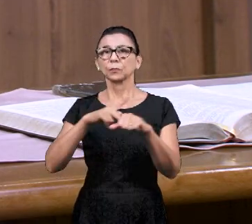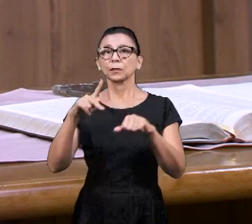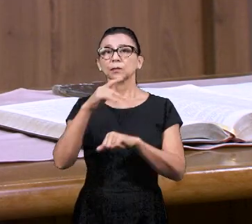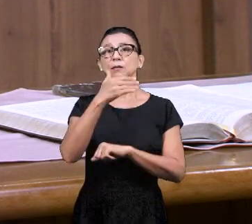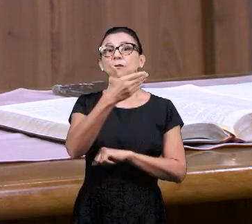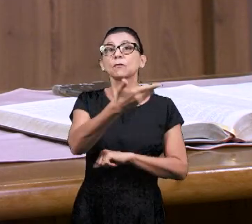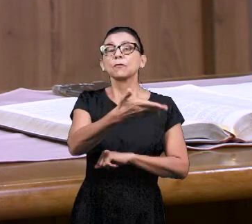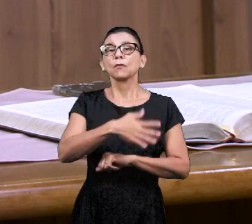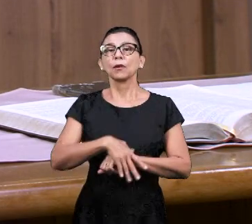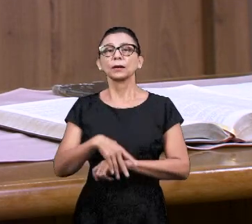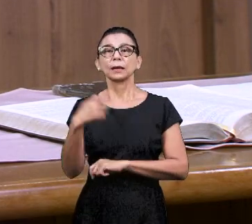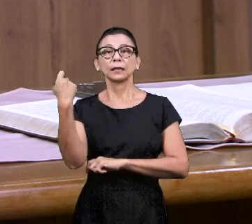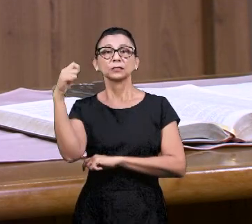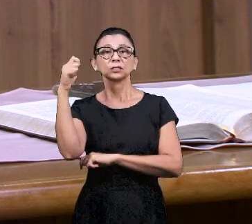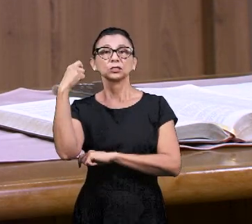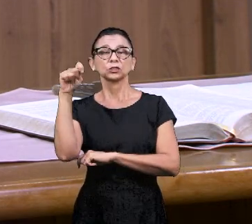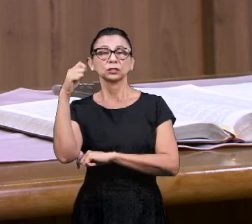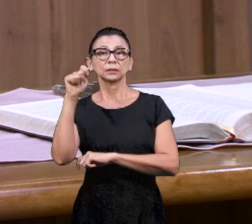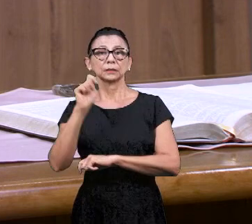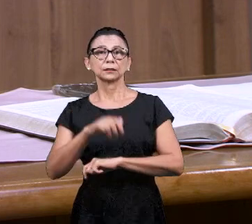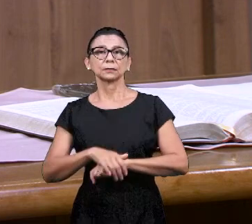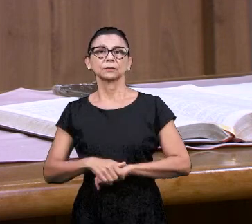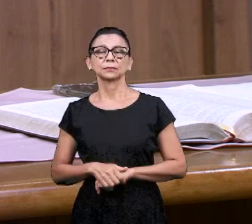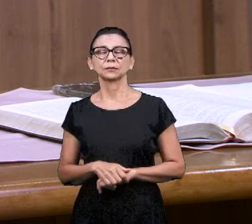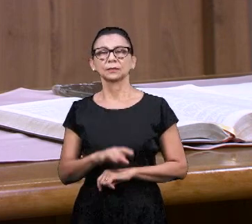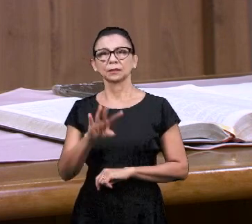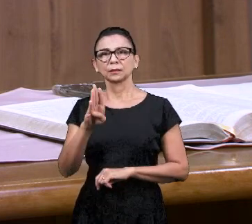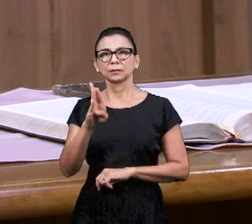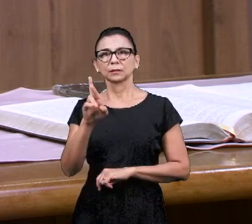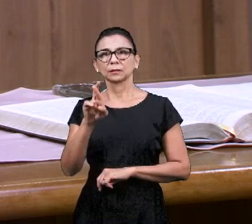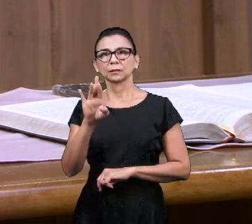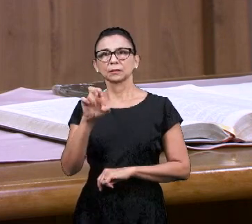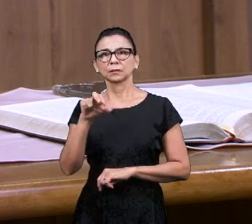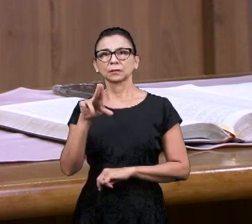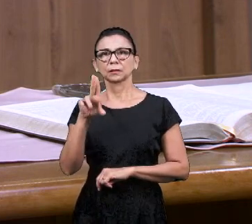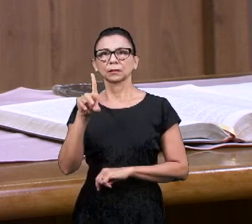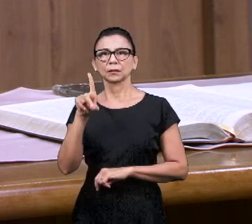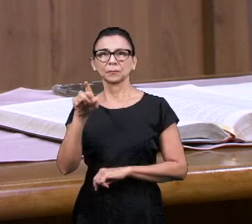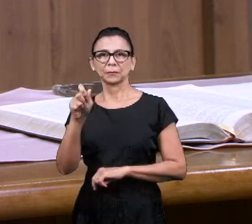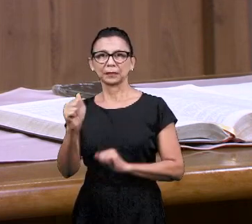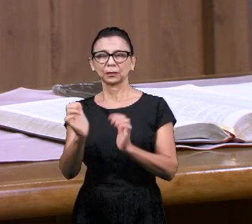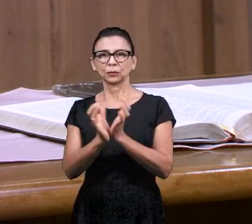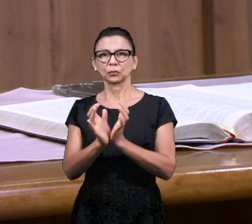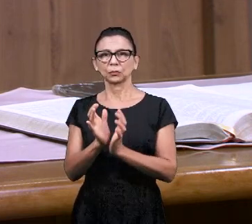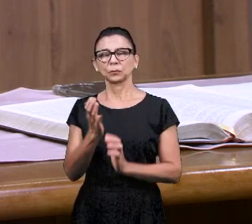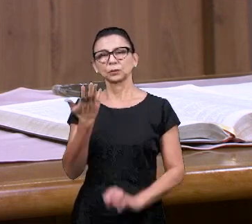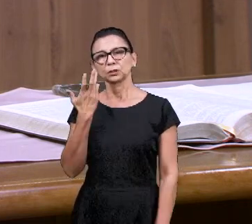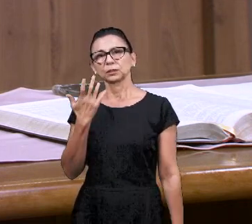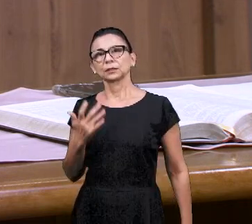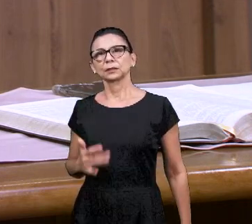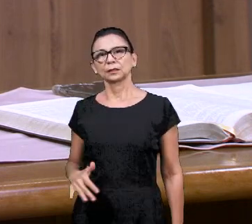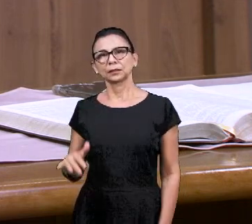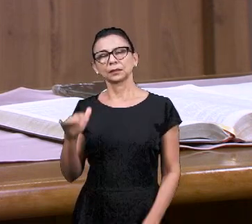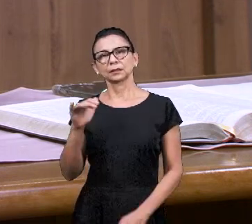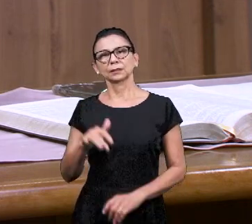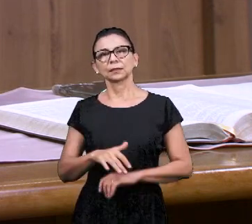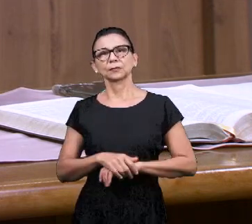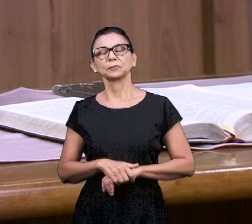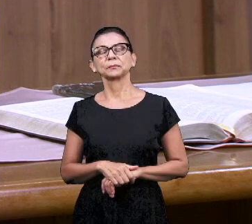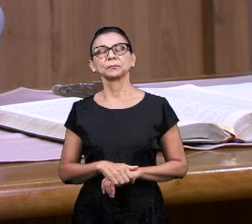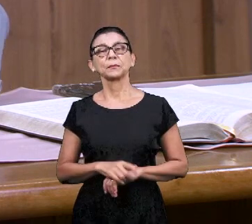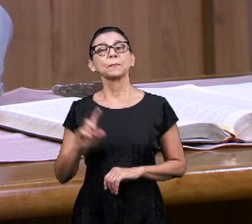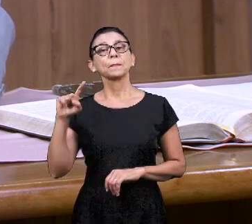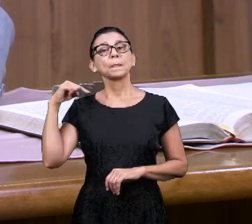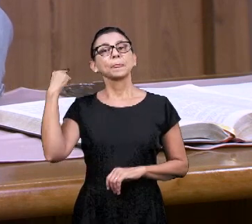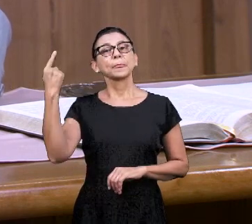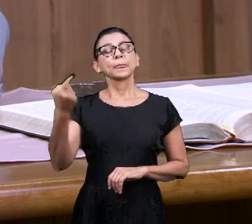La première vient de l'Argentine. Celui qui va nous répondre, c'est Brenda, du groupe des enfants de l'église à Buenos Aires. Et après,